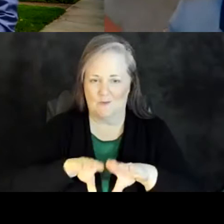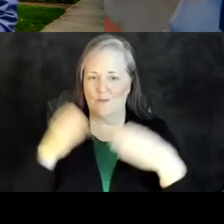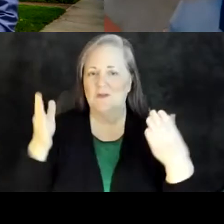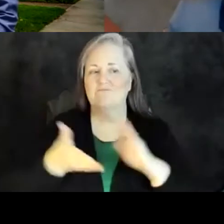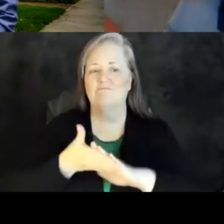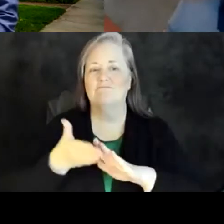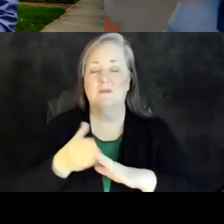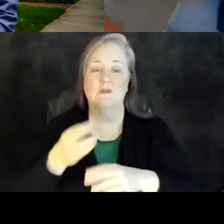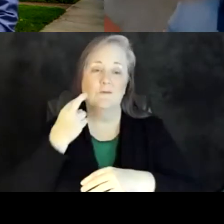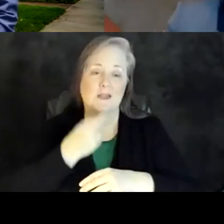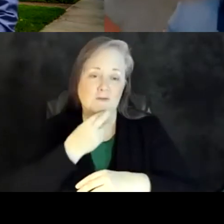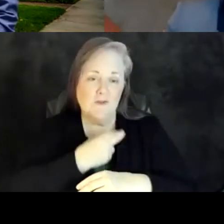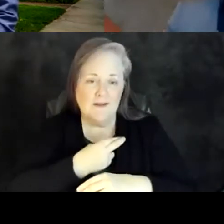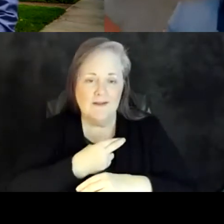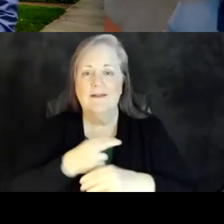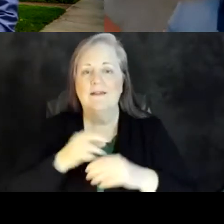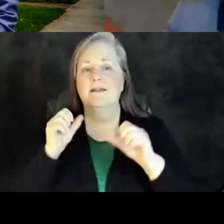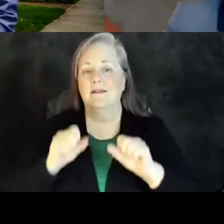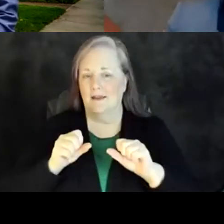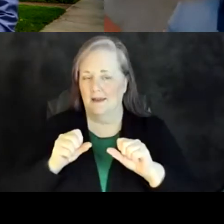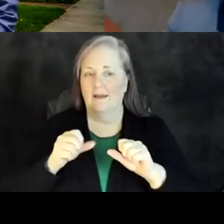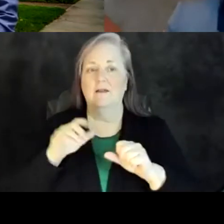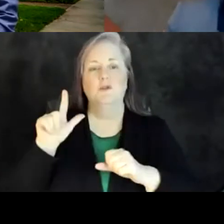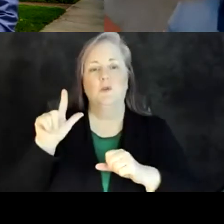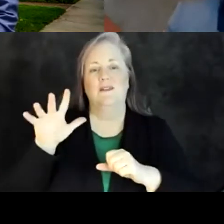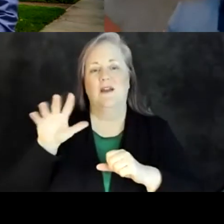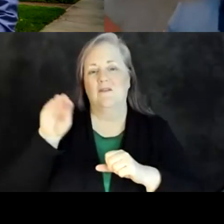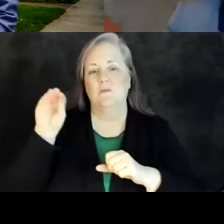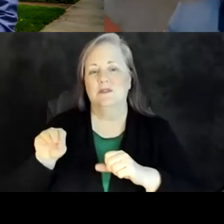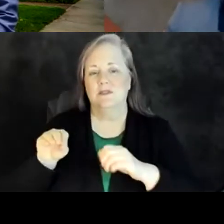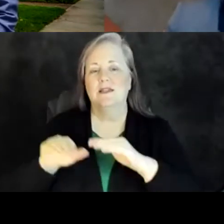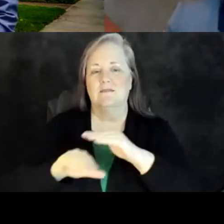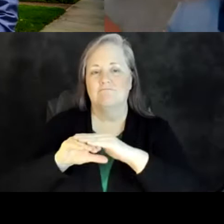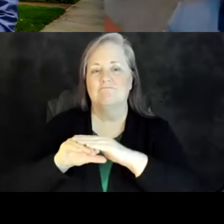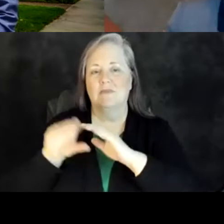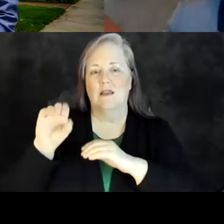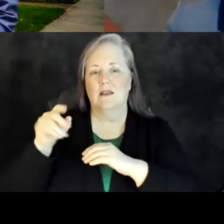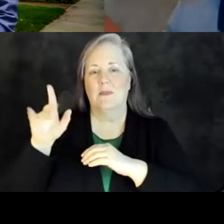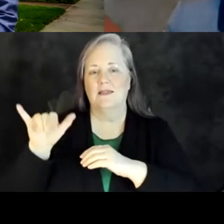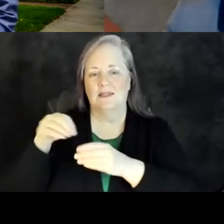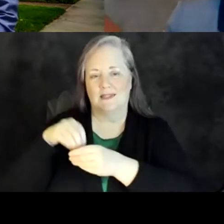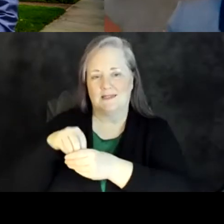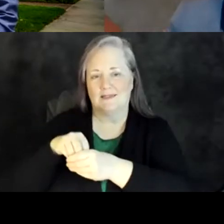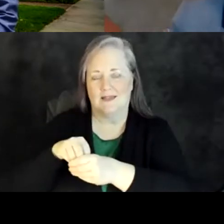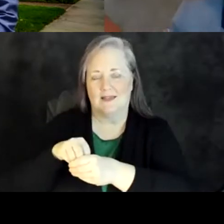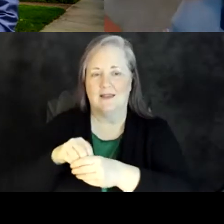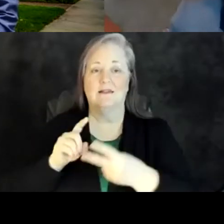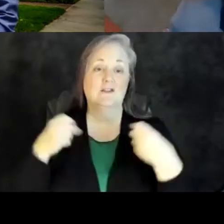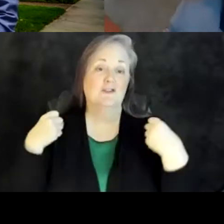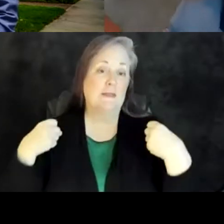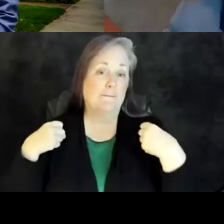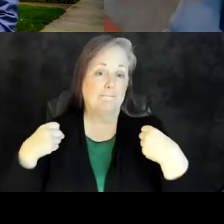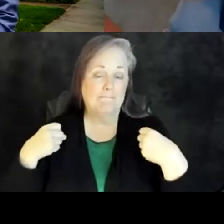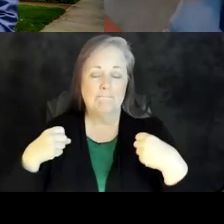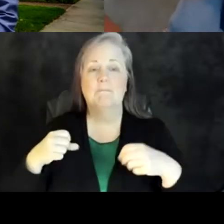example, restaurants are able to operate at 25% capacity indoors. بالدم Gyms are able to